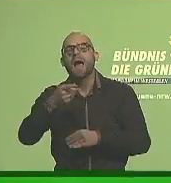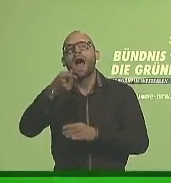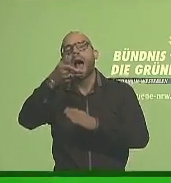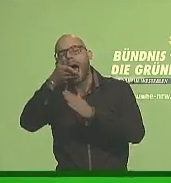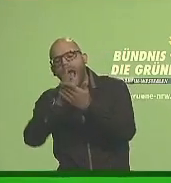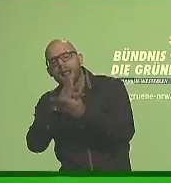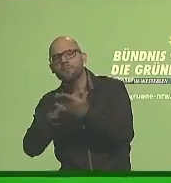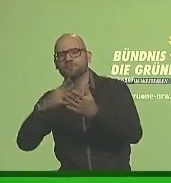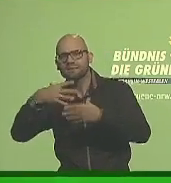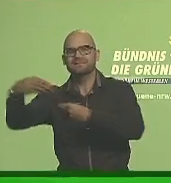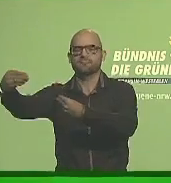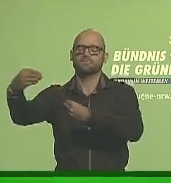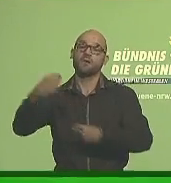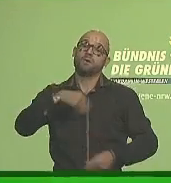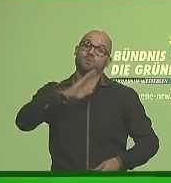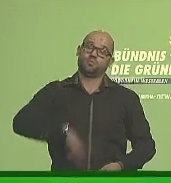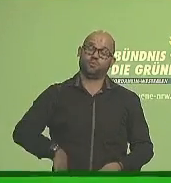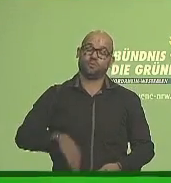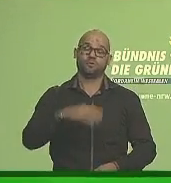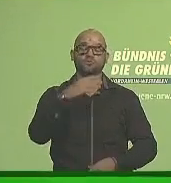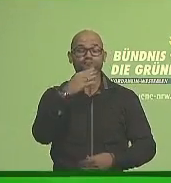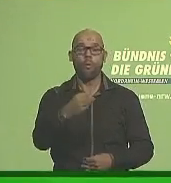NRW sehr.